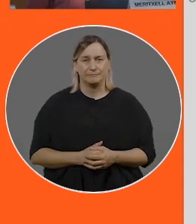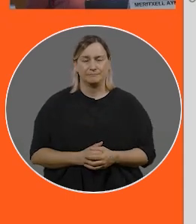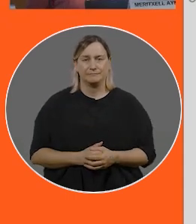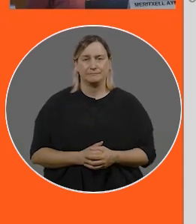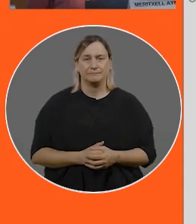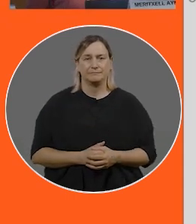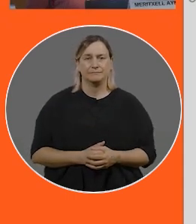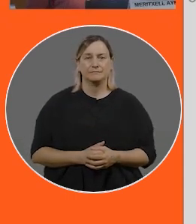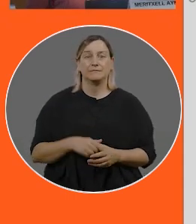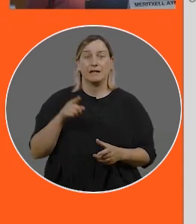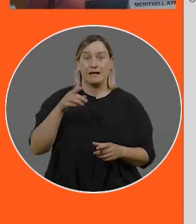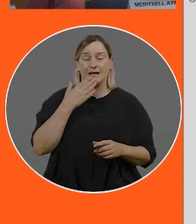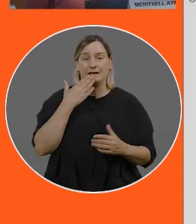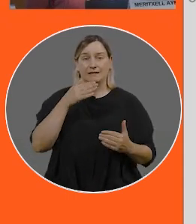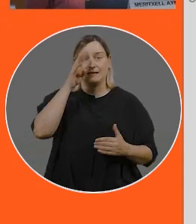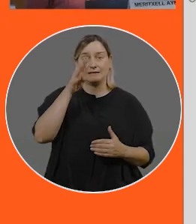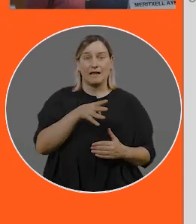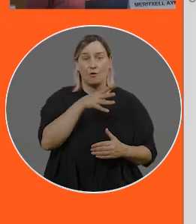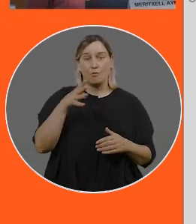en aquesta taula...